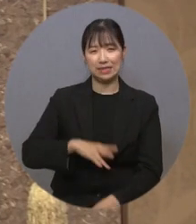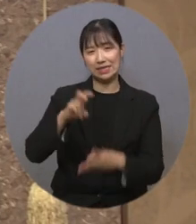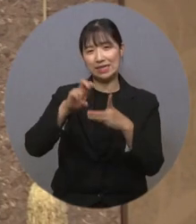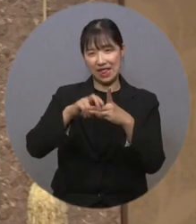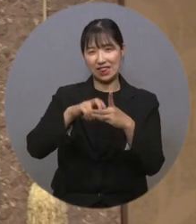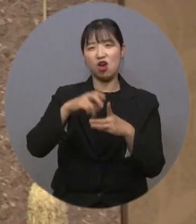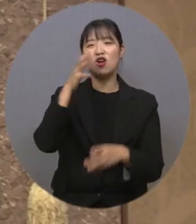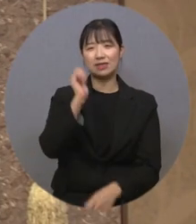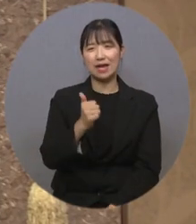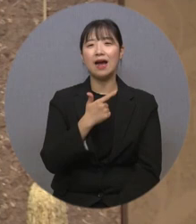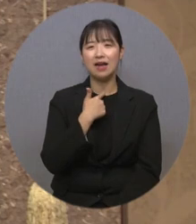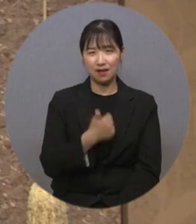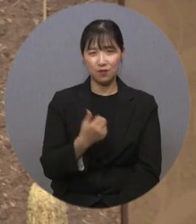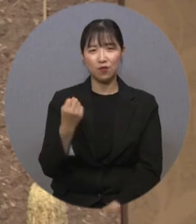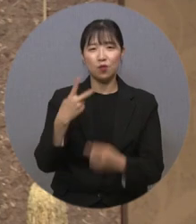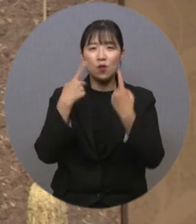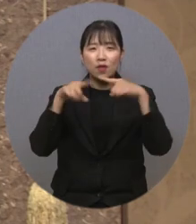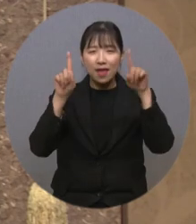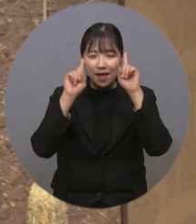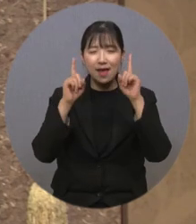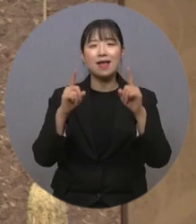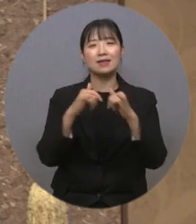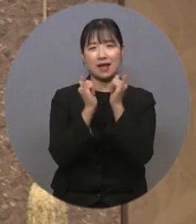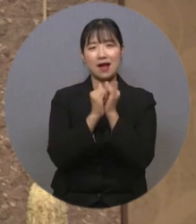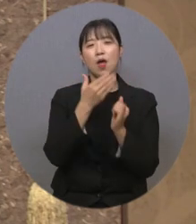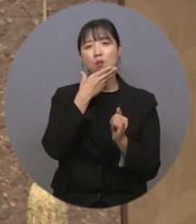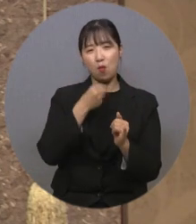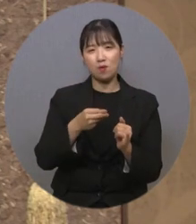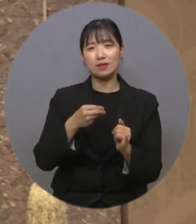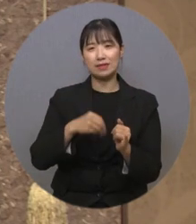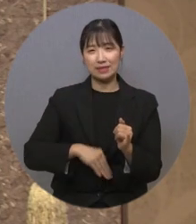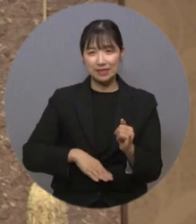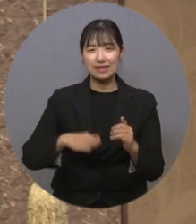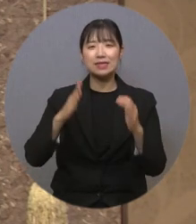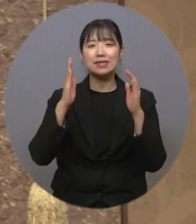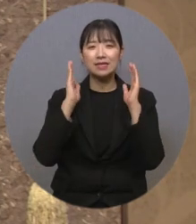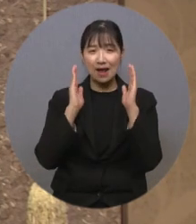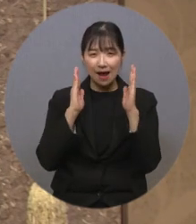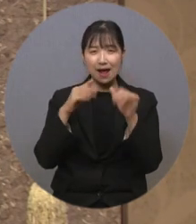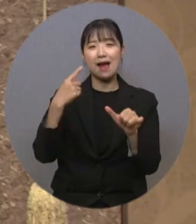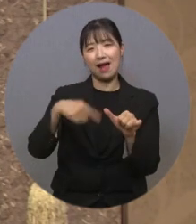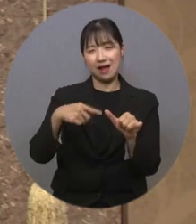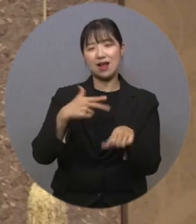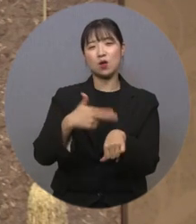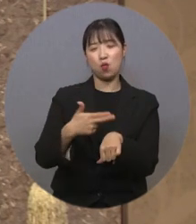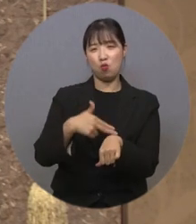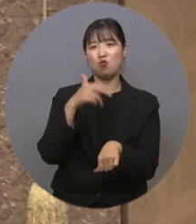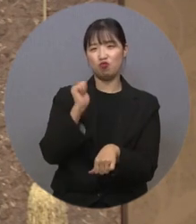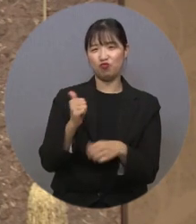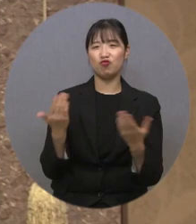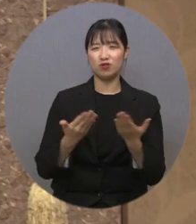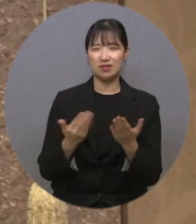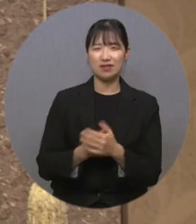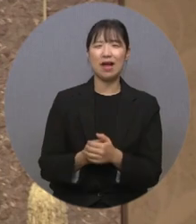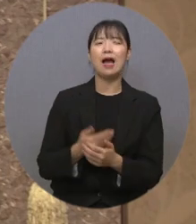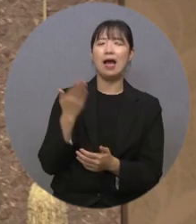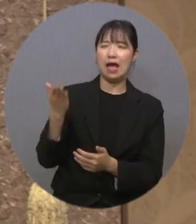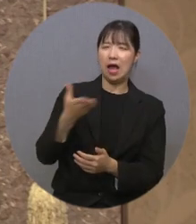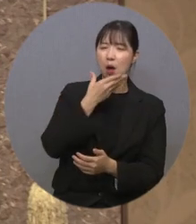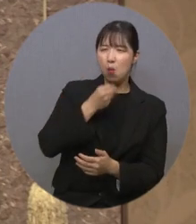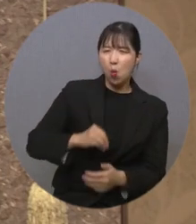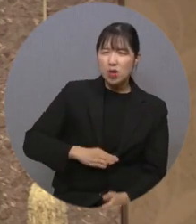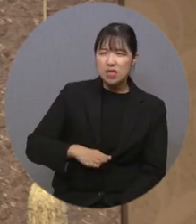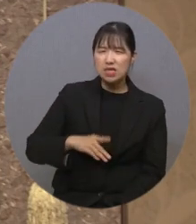했었고요. 또 대학에서 사회복지학을 강의하는 사회복지학과 교수로 일을 했거든요. 네, 어쩐지 이 복지에 굉장히